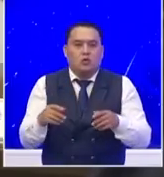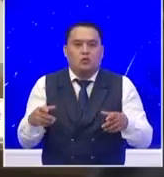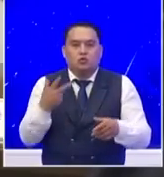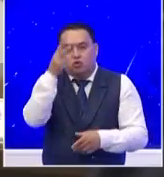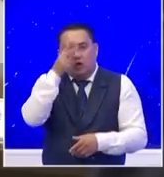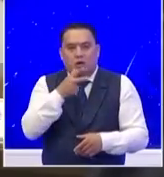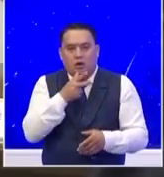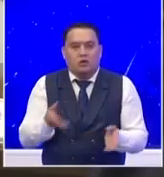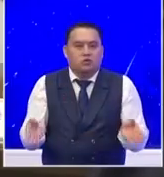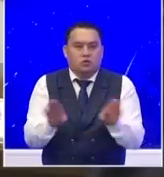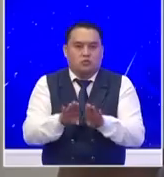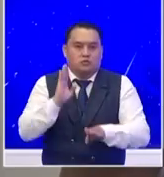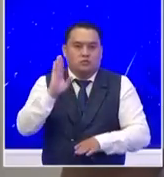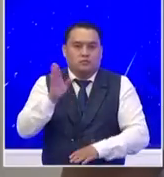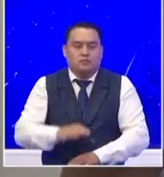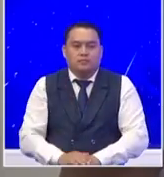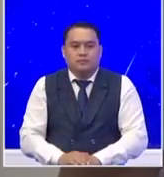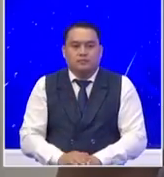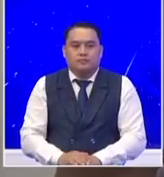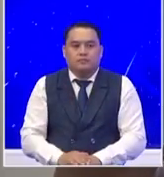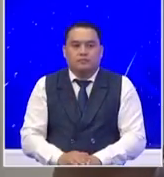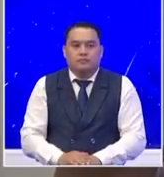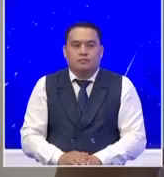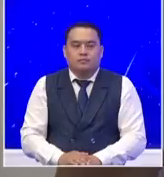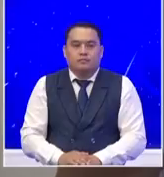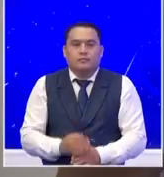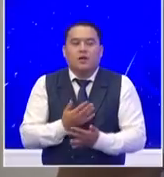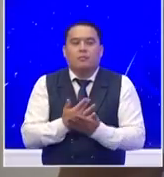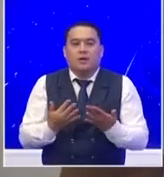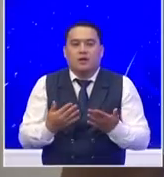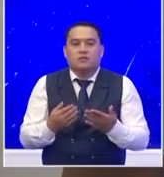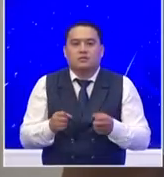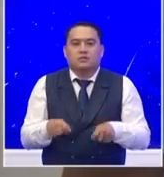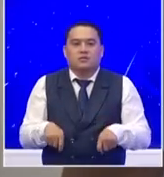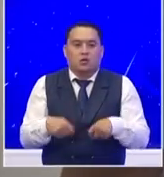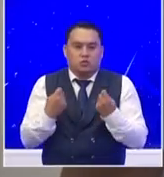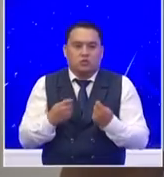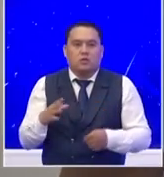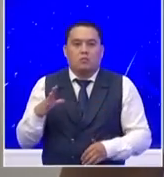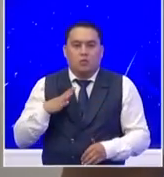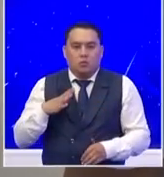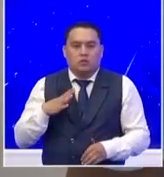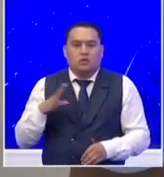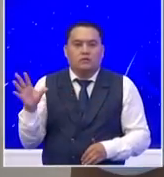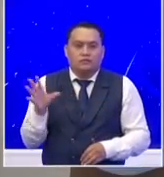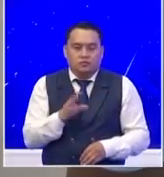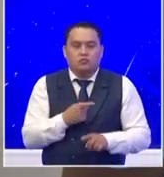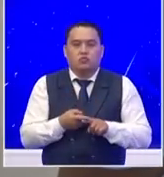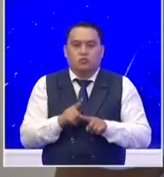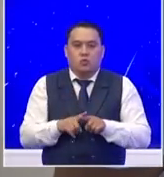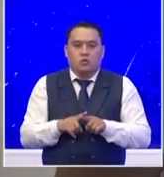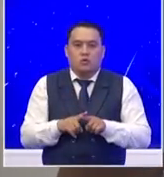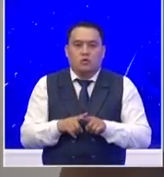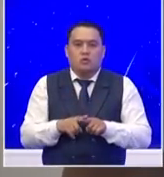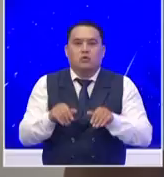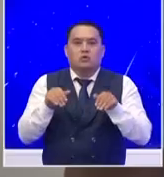мерзімге тоқтатылатын болады. Біраз талаптар жаңағы болған нарушениялар, сол бойынша